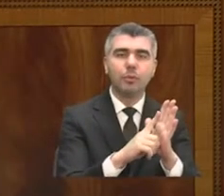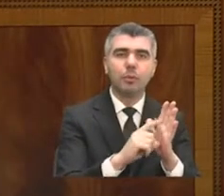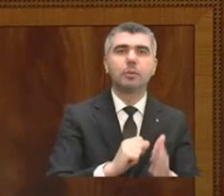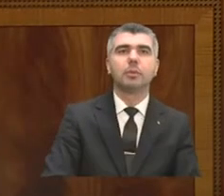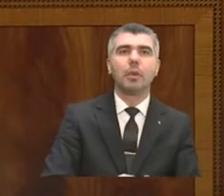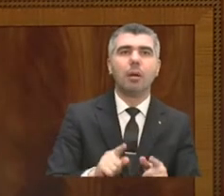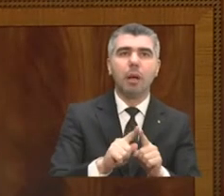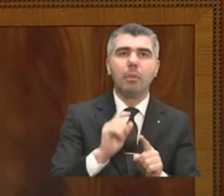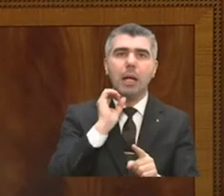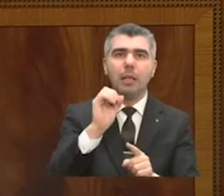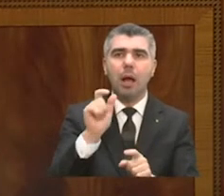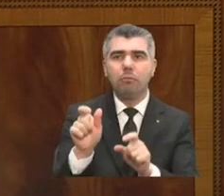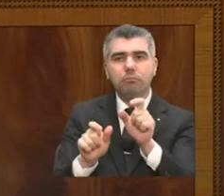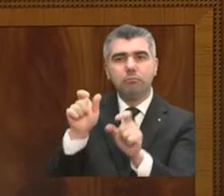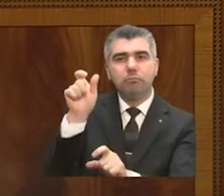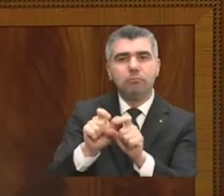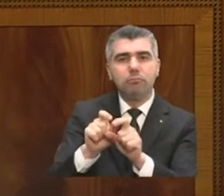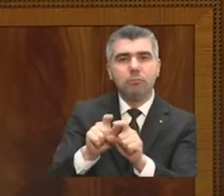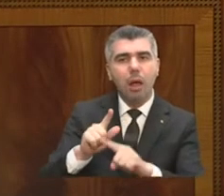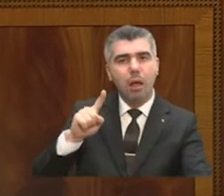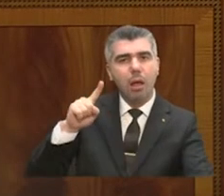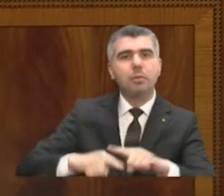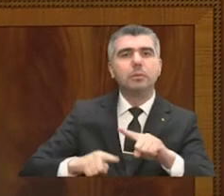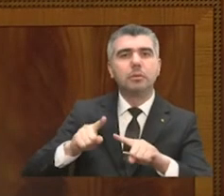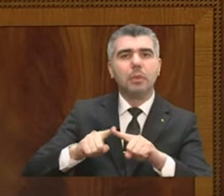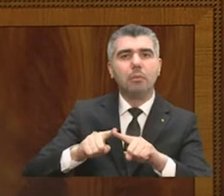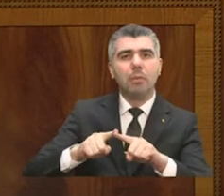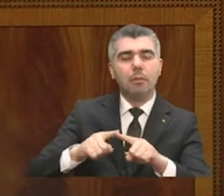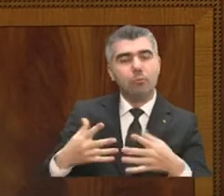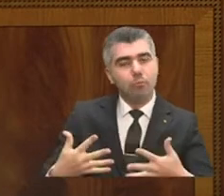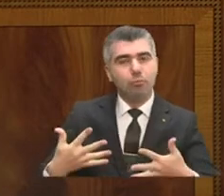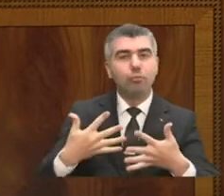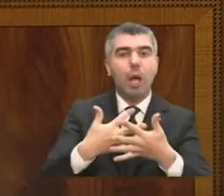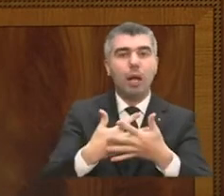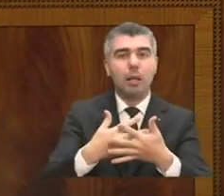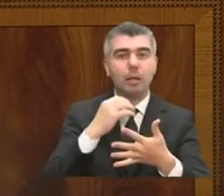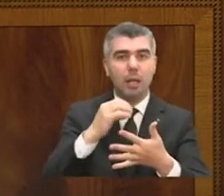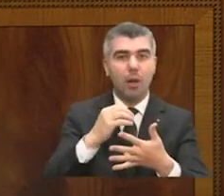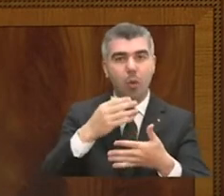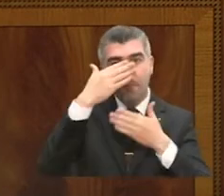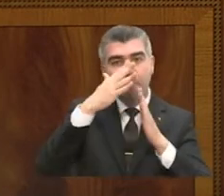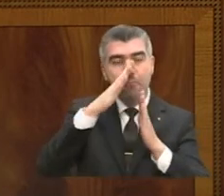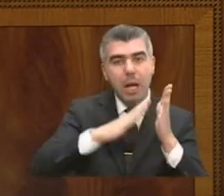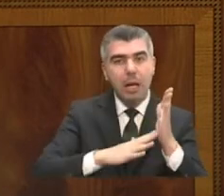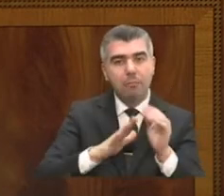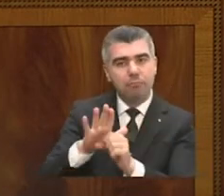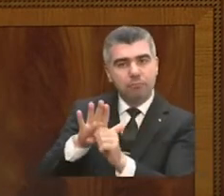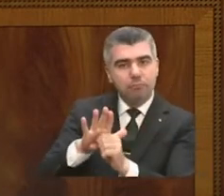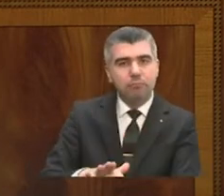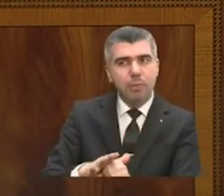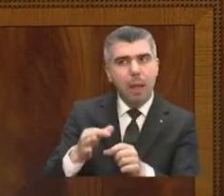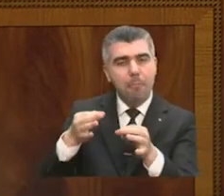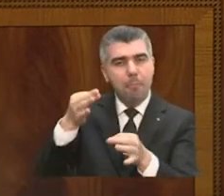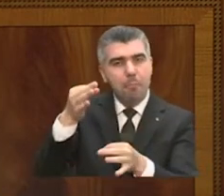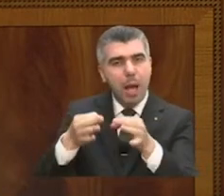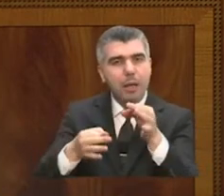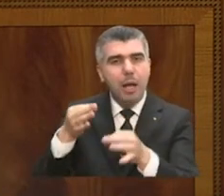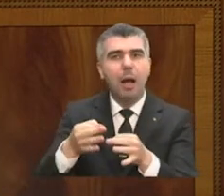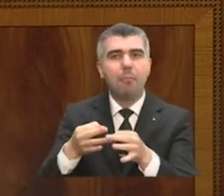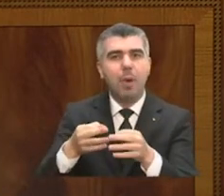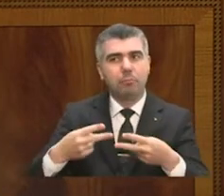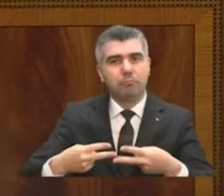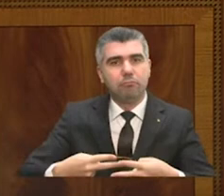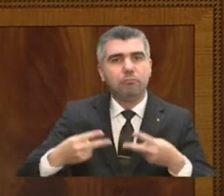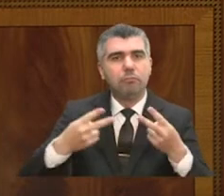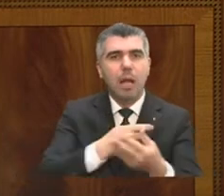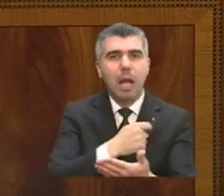démocratie et l'état de droit, comment est-ce que cette institution viole l'indépendance et s'ingère dans l'état